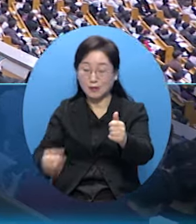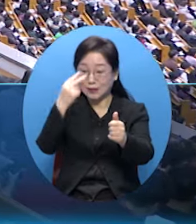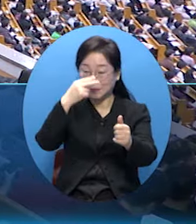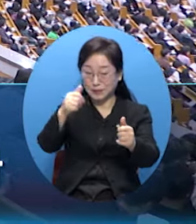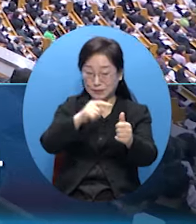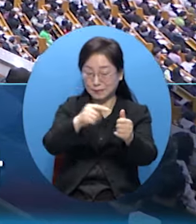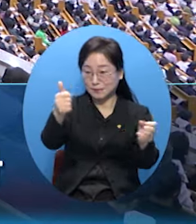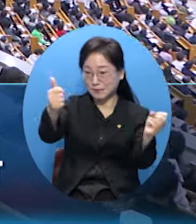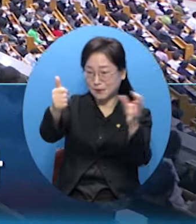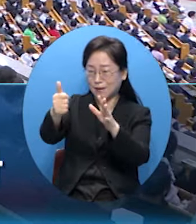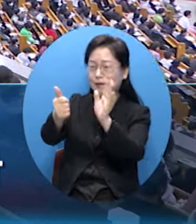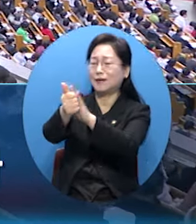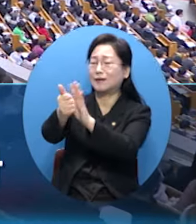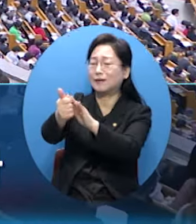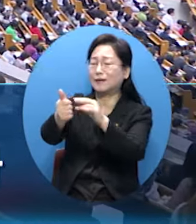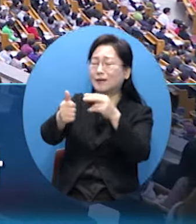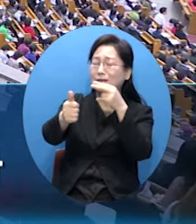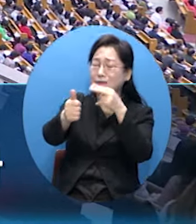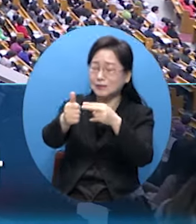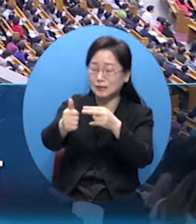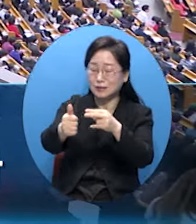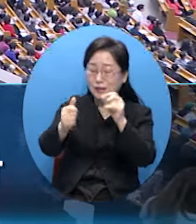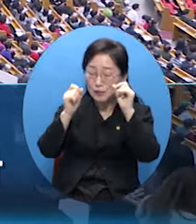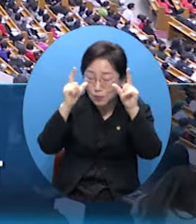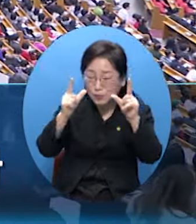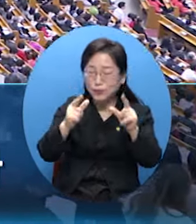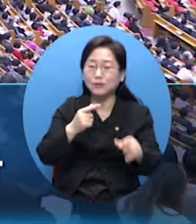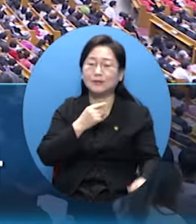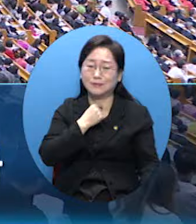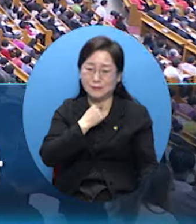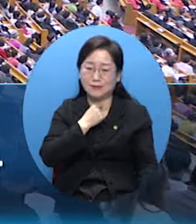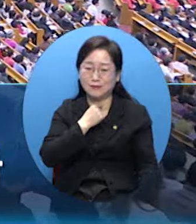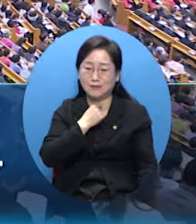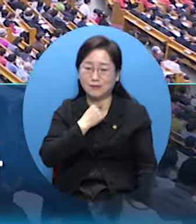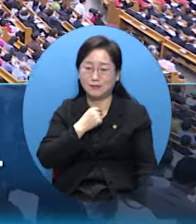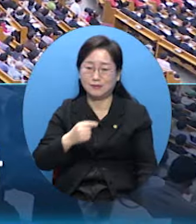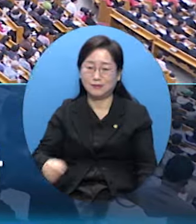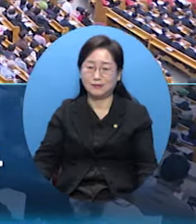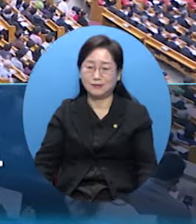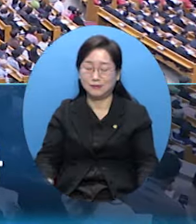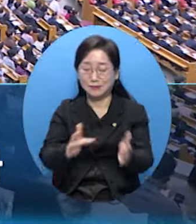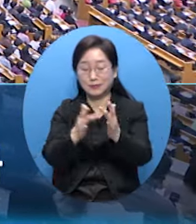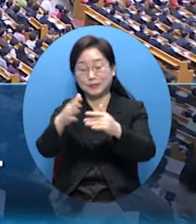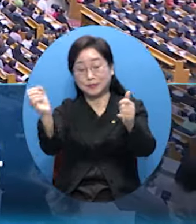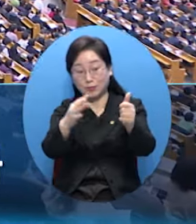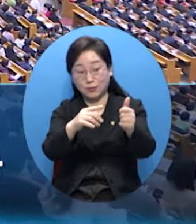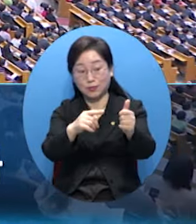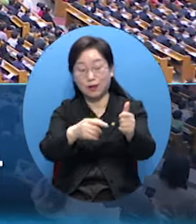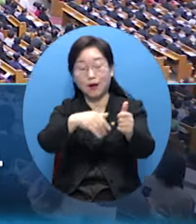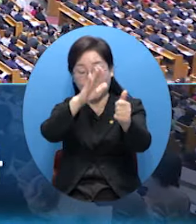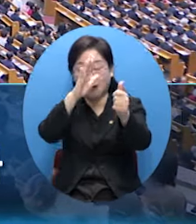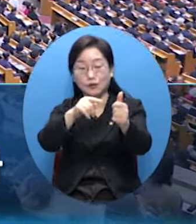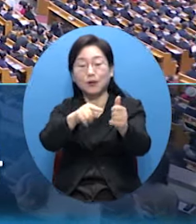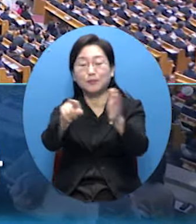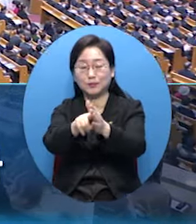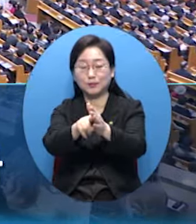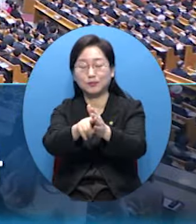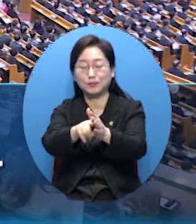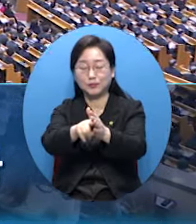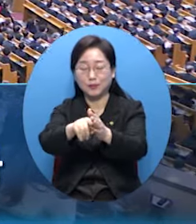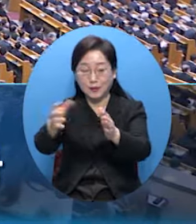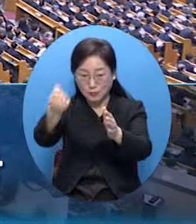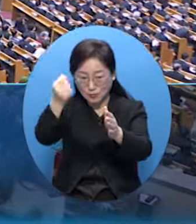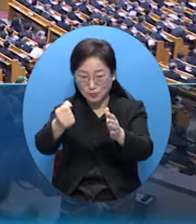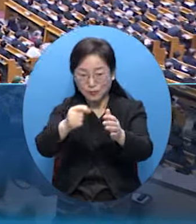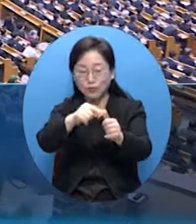이르되 예, 선생님이여 보기를 원하나이다. 예수께서 이르시되 가라 내 믿음이 너를